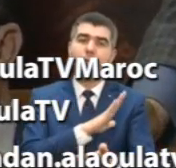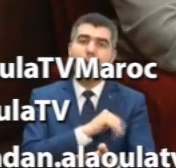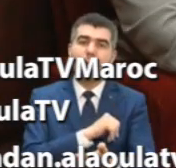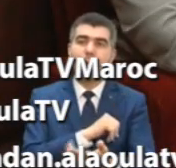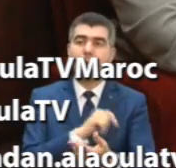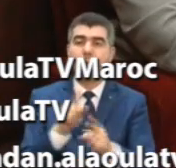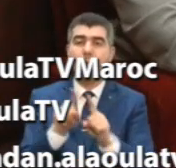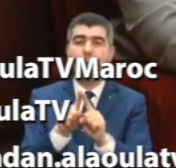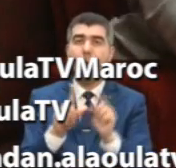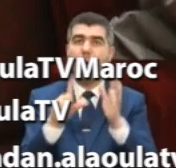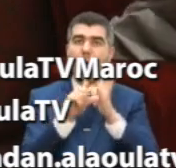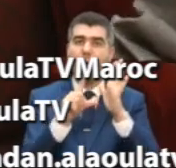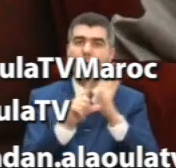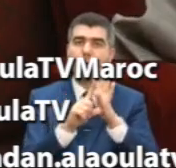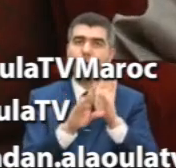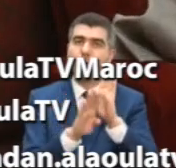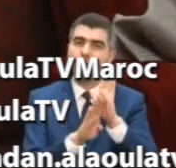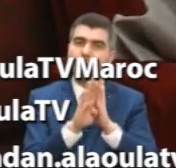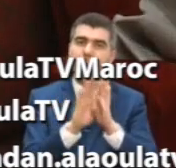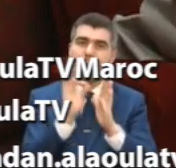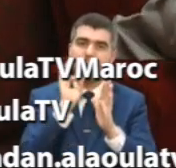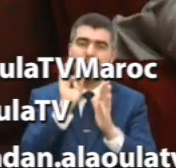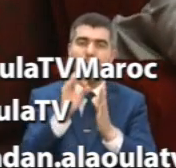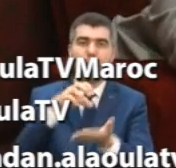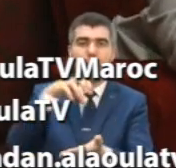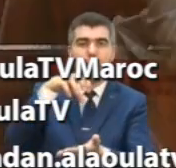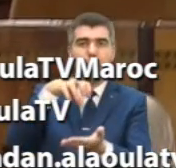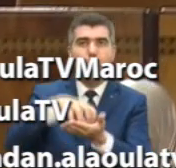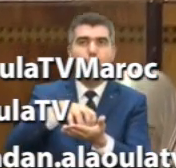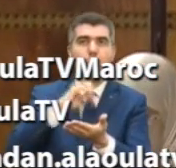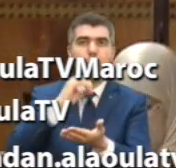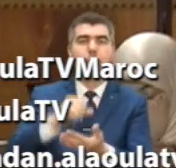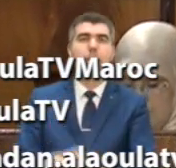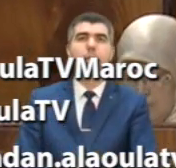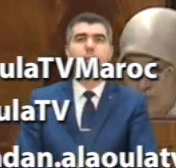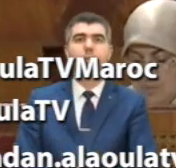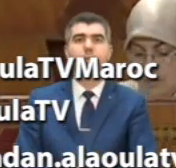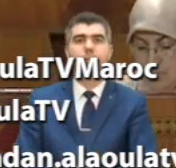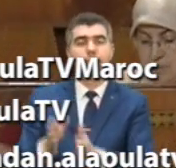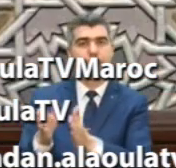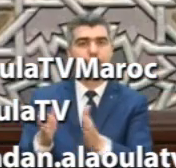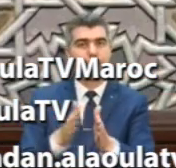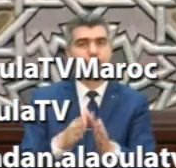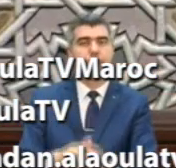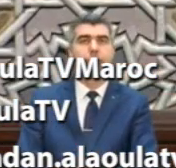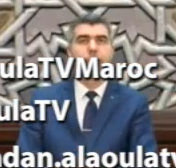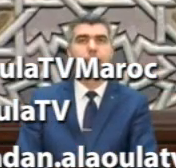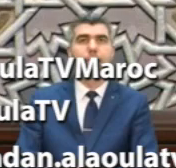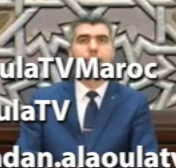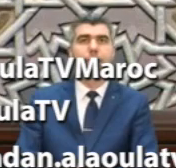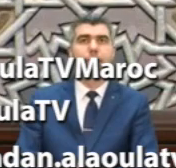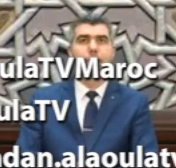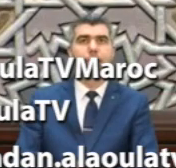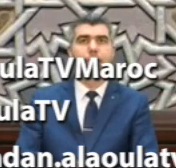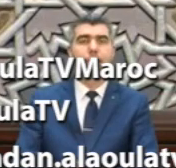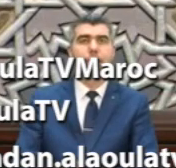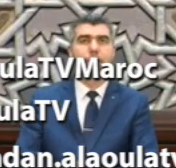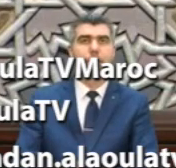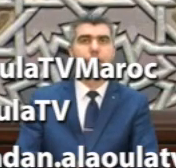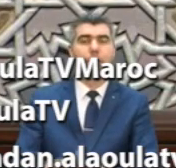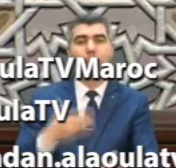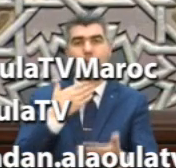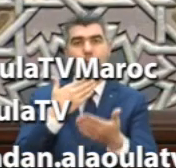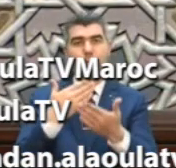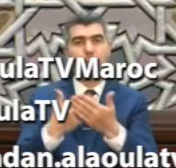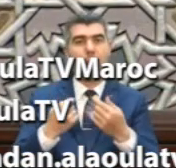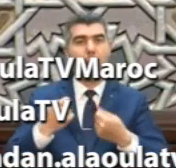لنيل حقهم المشروع في دولة آمنة وعاصمتها القدس الشريف. شكرا. تفضل السيدة كاتبة الدولة. رئيسة،